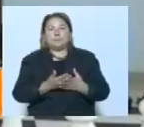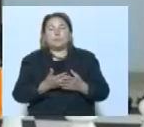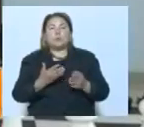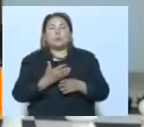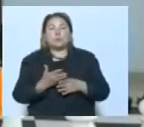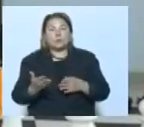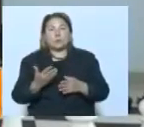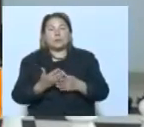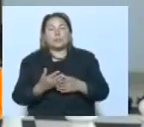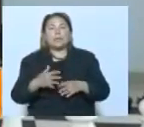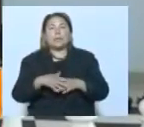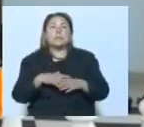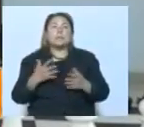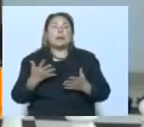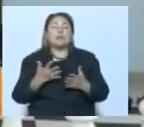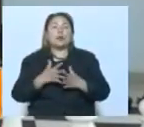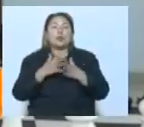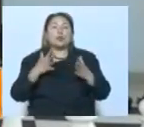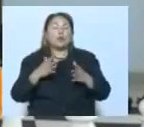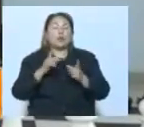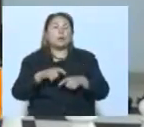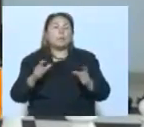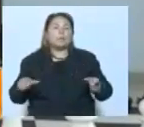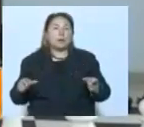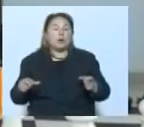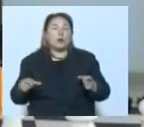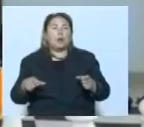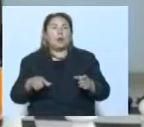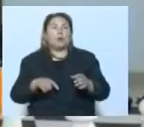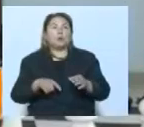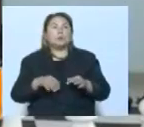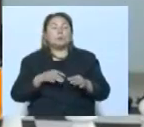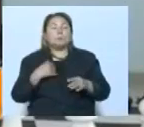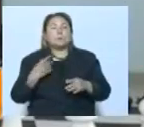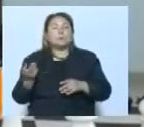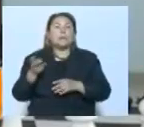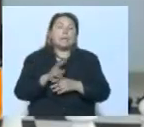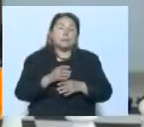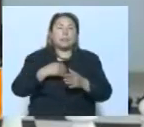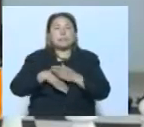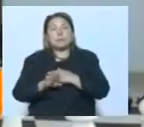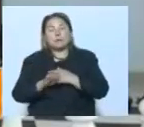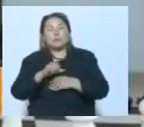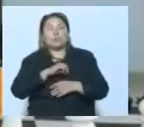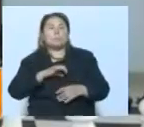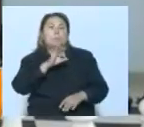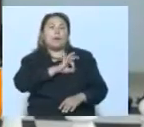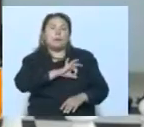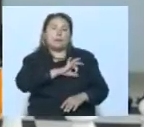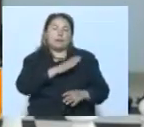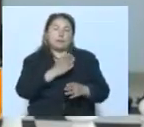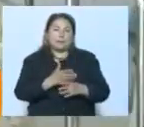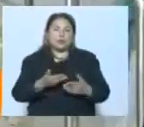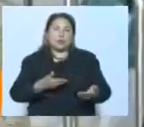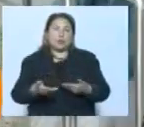сосын енді бізге қалай да үлкен адамдарға қозғалыс. Біз сол келіп кеткендің өзі бізге байда, жаяу